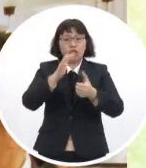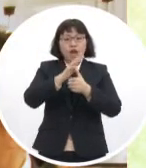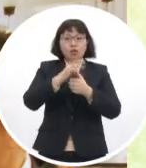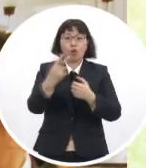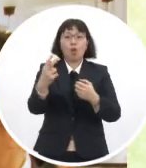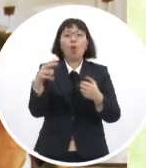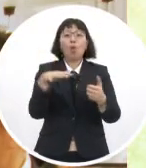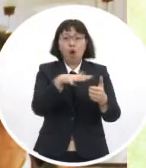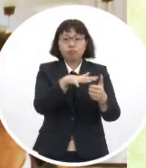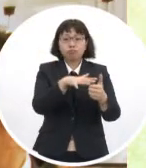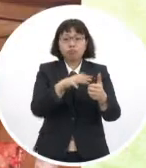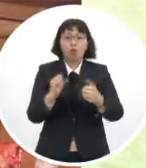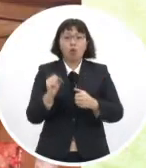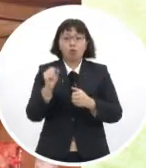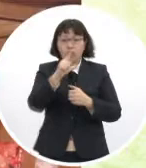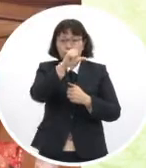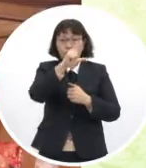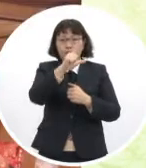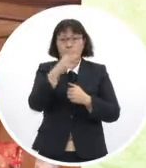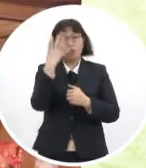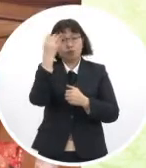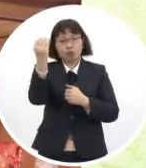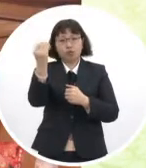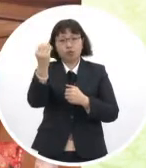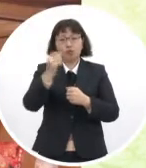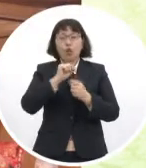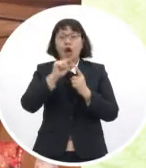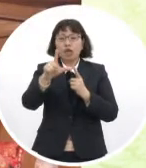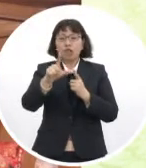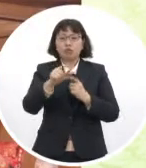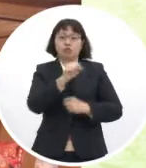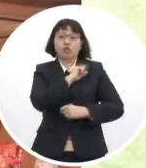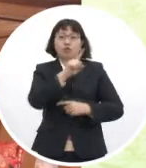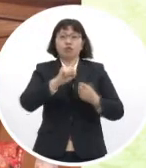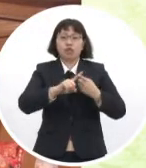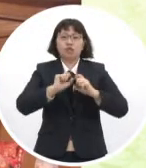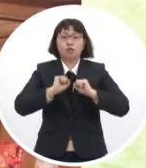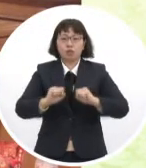増やすための魅力の発信も積極的に行ったんだ。